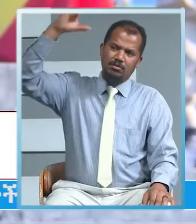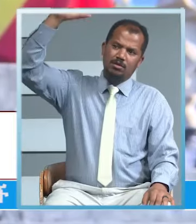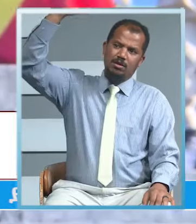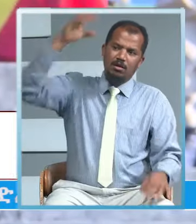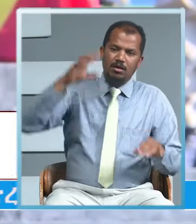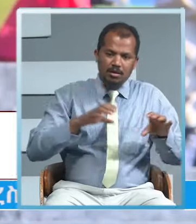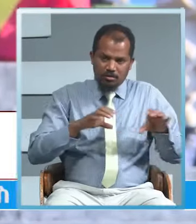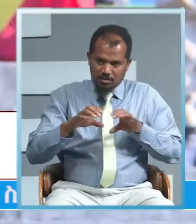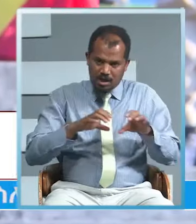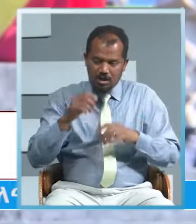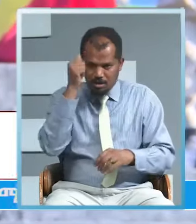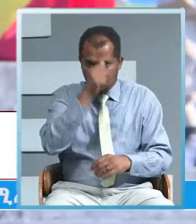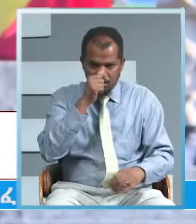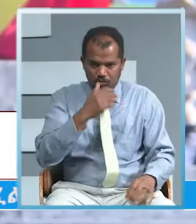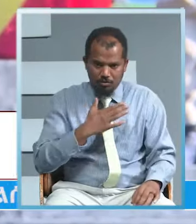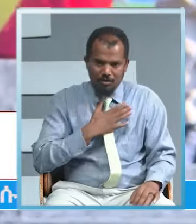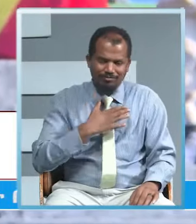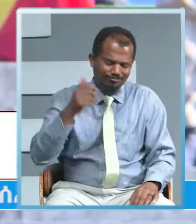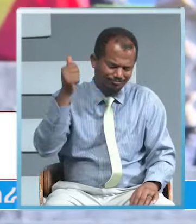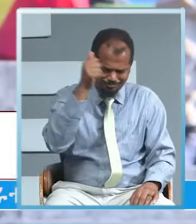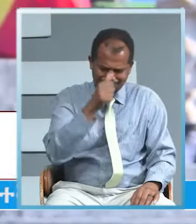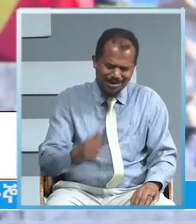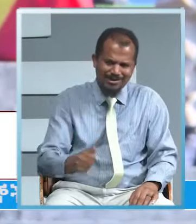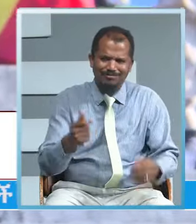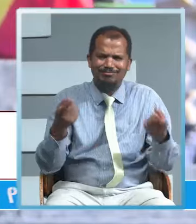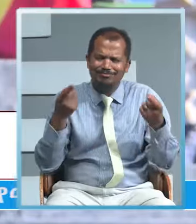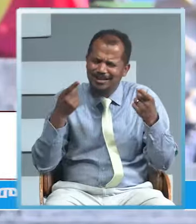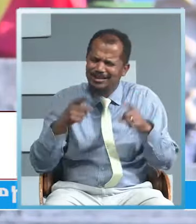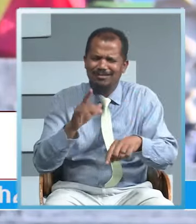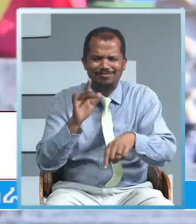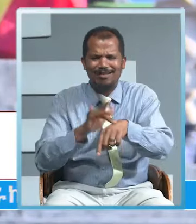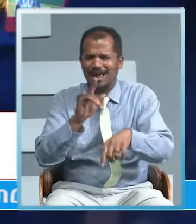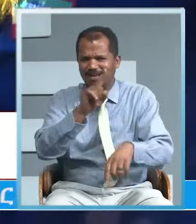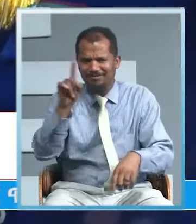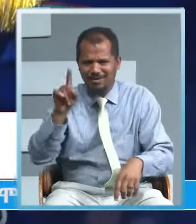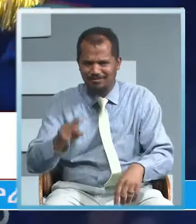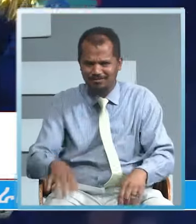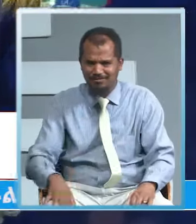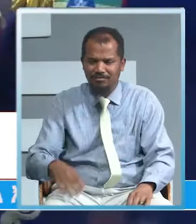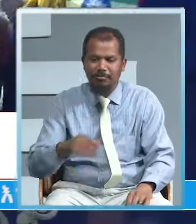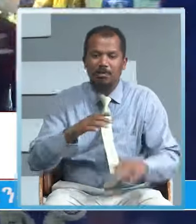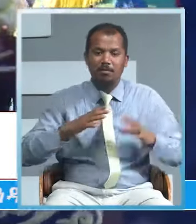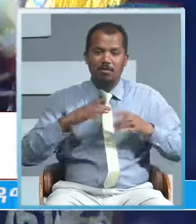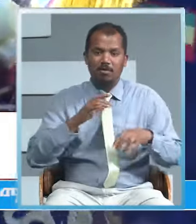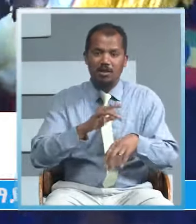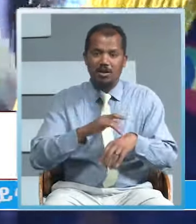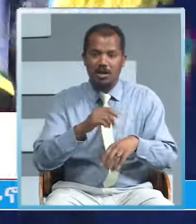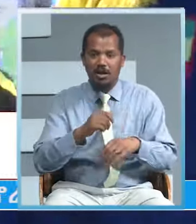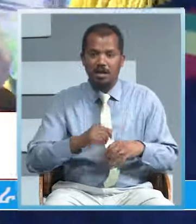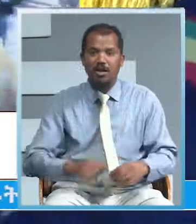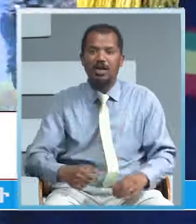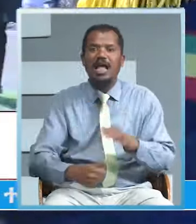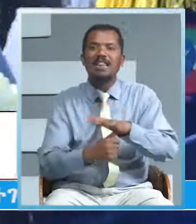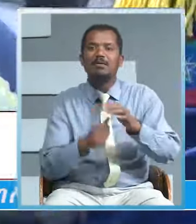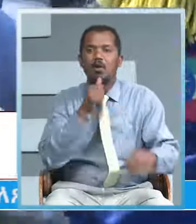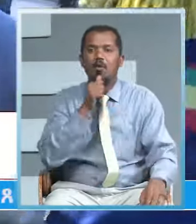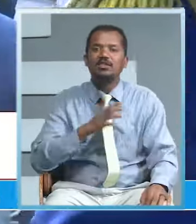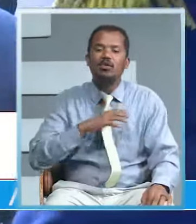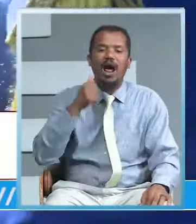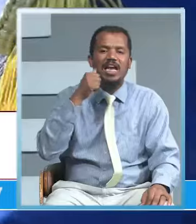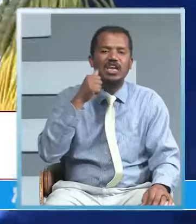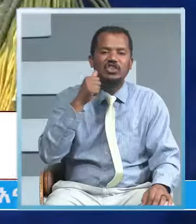ብናረግ ኢትዮጵያችንን ማንም መቼም አይደፍረንም። በበዓሉ ላይ የአዲስ አበባ ከተማ አስተዳደር ከንቲባ